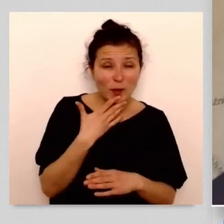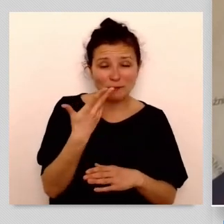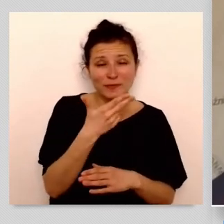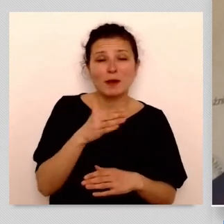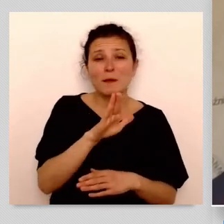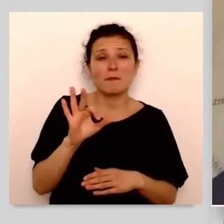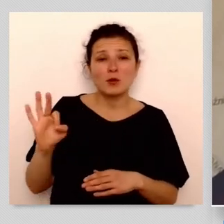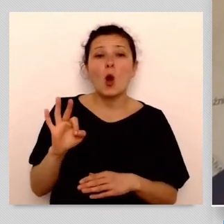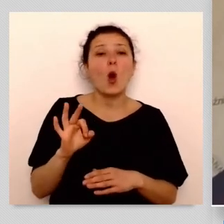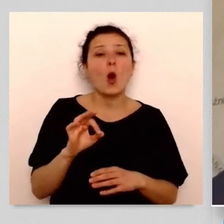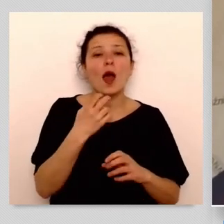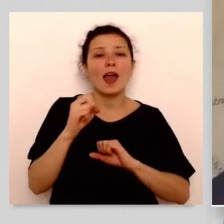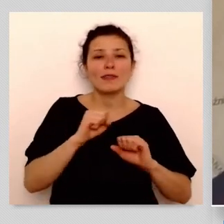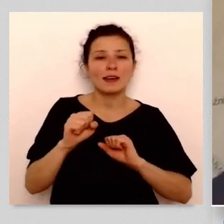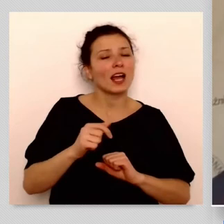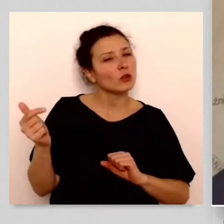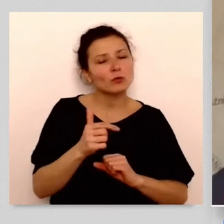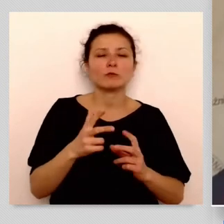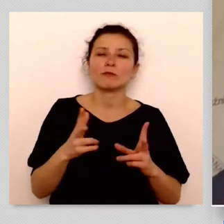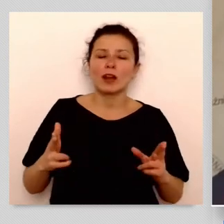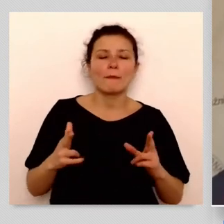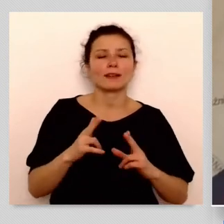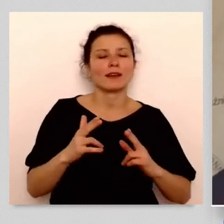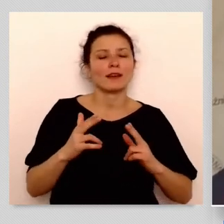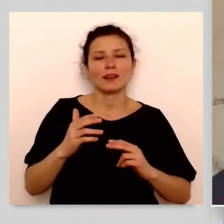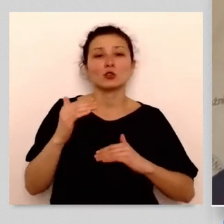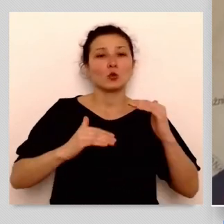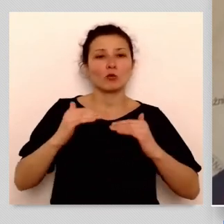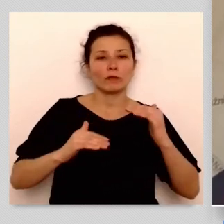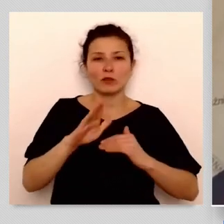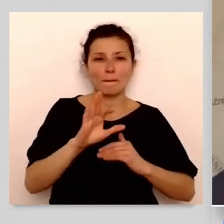ramach tej bioekonomii zrównoważone. Po drugie,